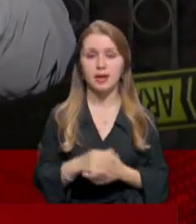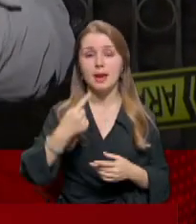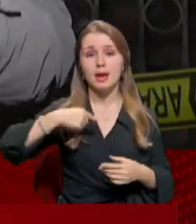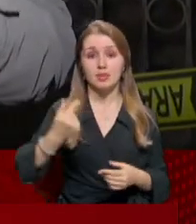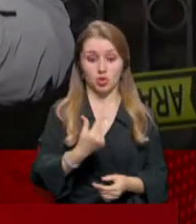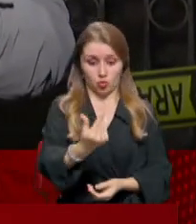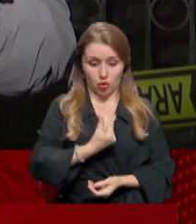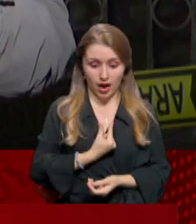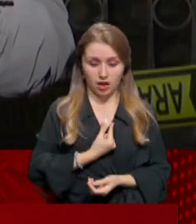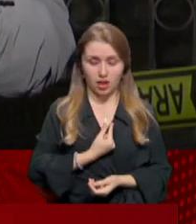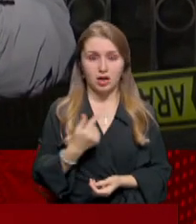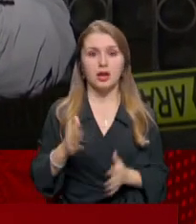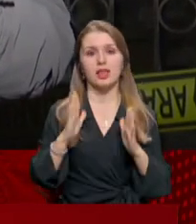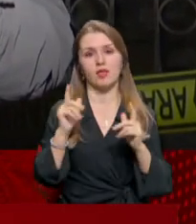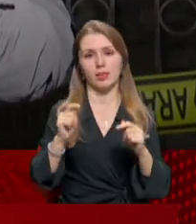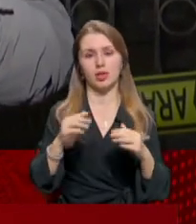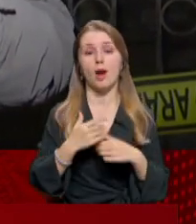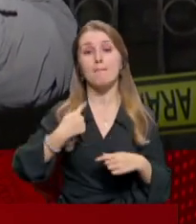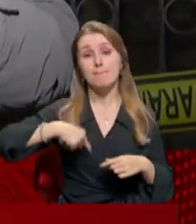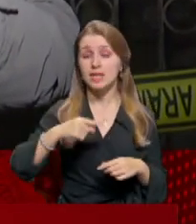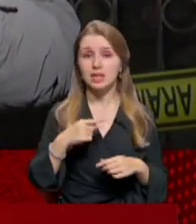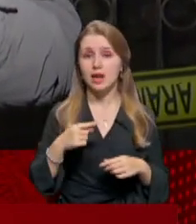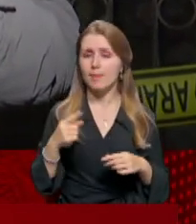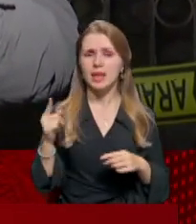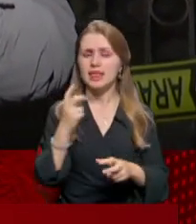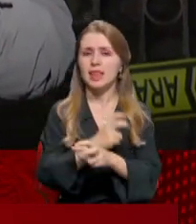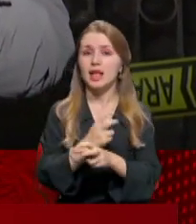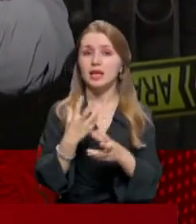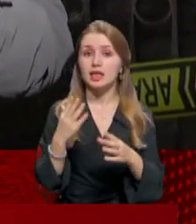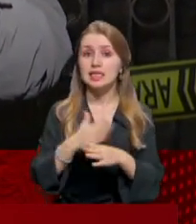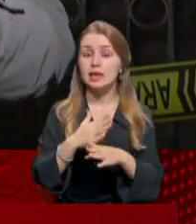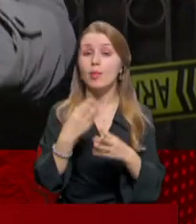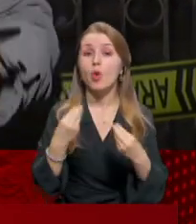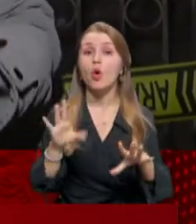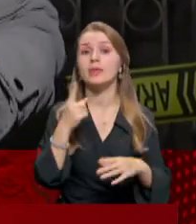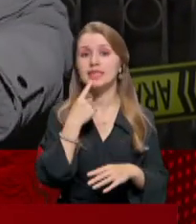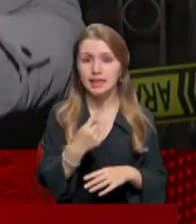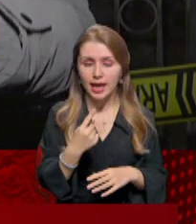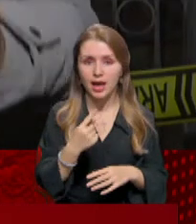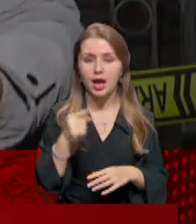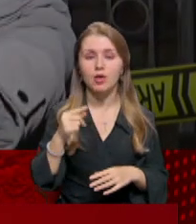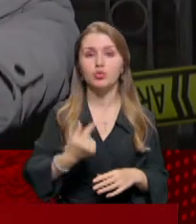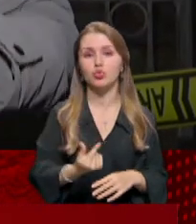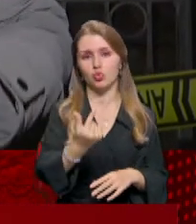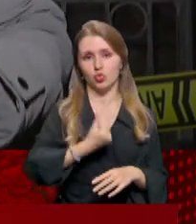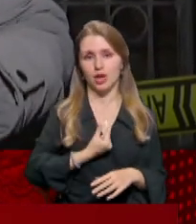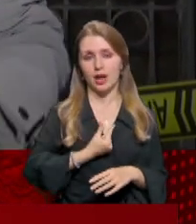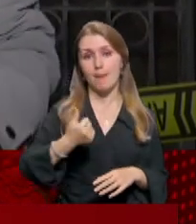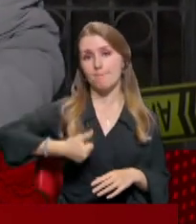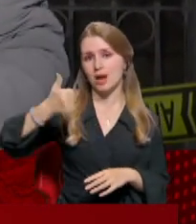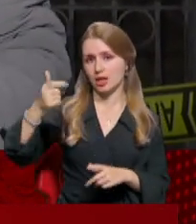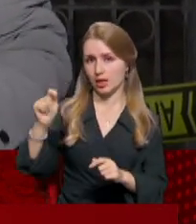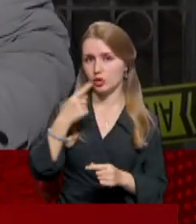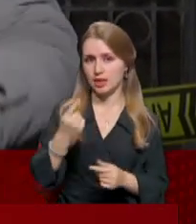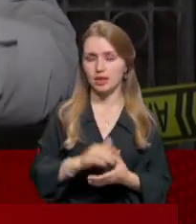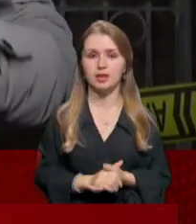Bizi uyardılar. Devam ediyor altında. Biz de diyor herhangi bir tehlikeye sebebiyet vermemesi açısından bu uyarıyı bakanlığa